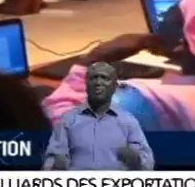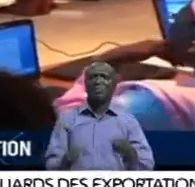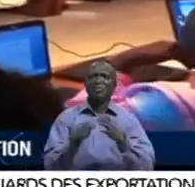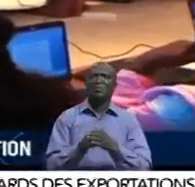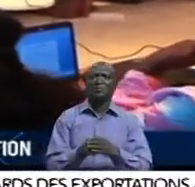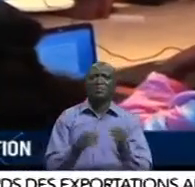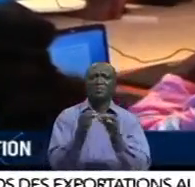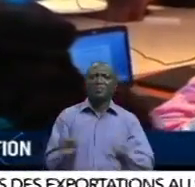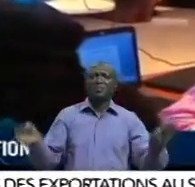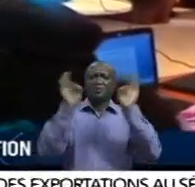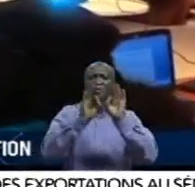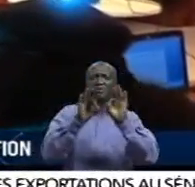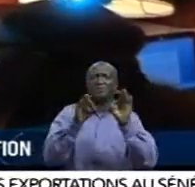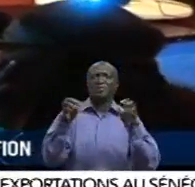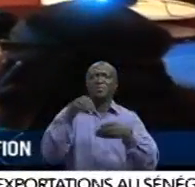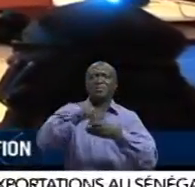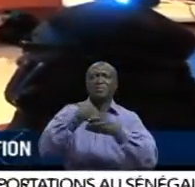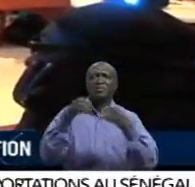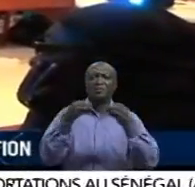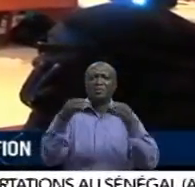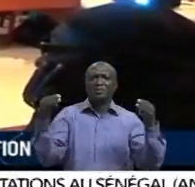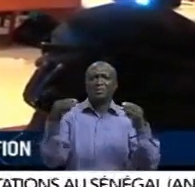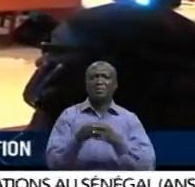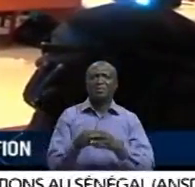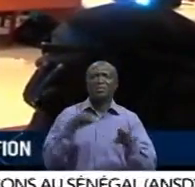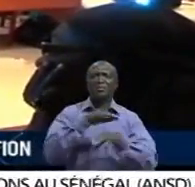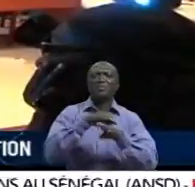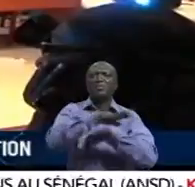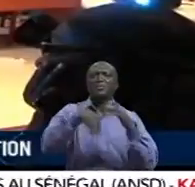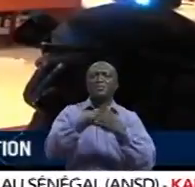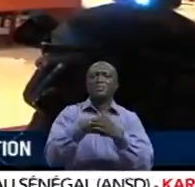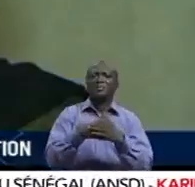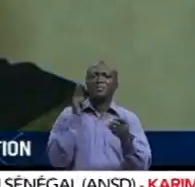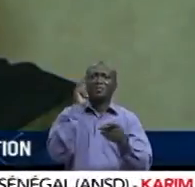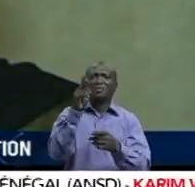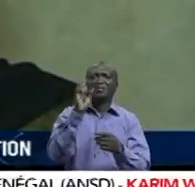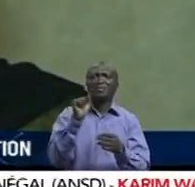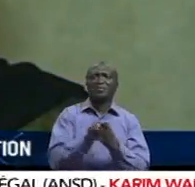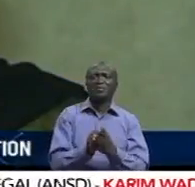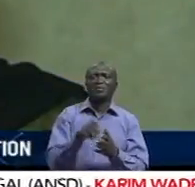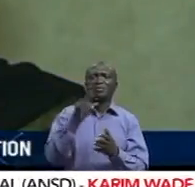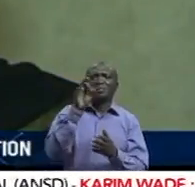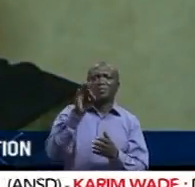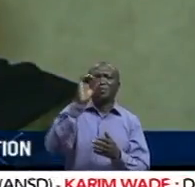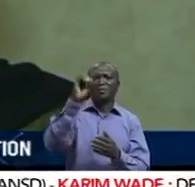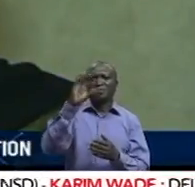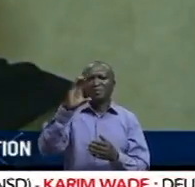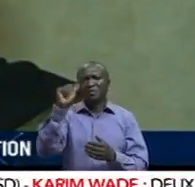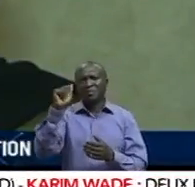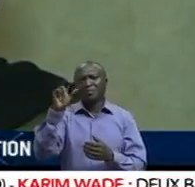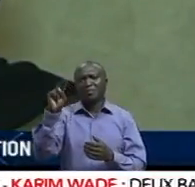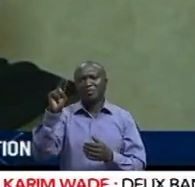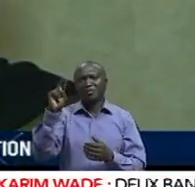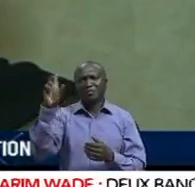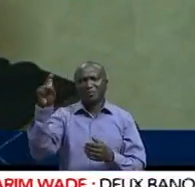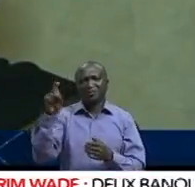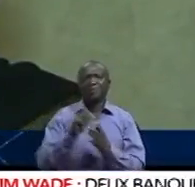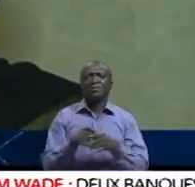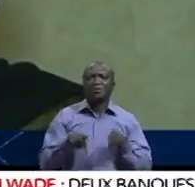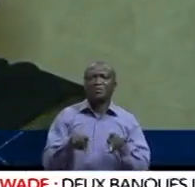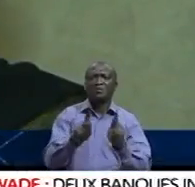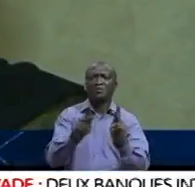c'est important dans la mesure où on a convié tous les points focaux genre des services sous tutelle du ministère de l'Agriculture ça va leur